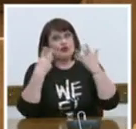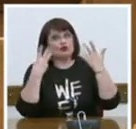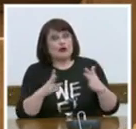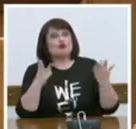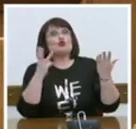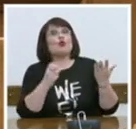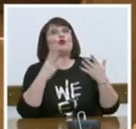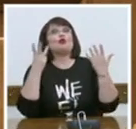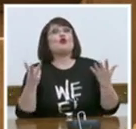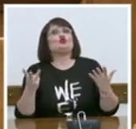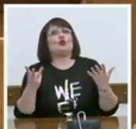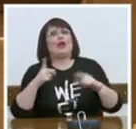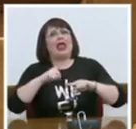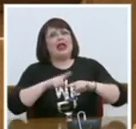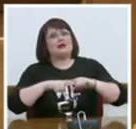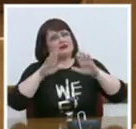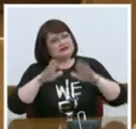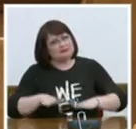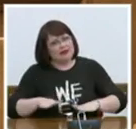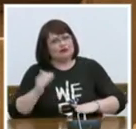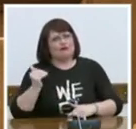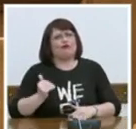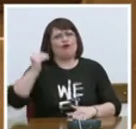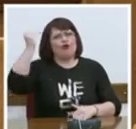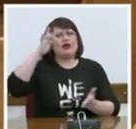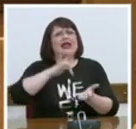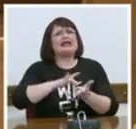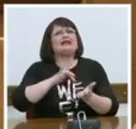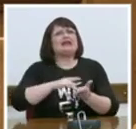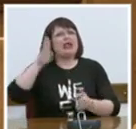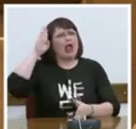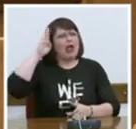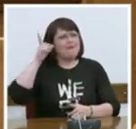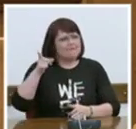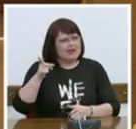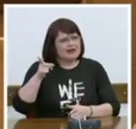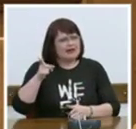1.888 από όλη τη Βόρεια και Κεντρική Αμερική και μόλις